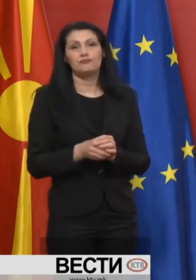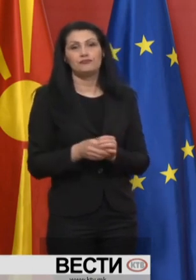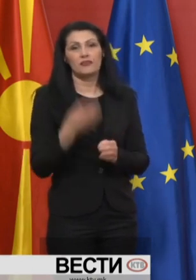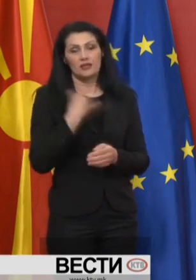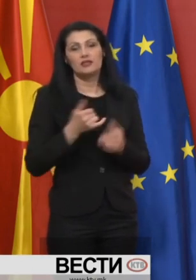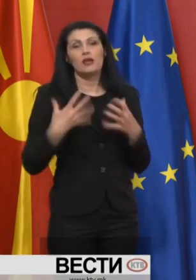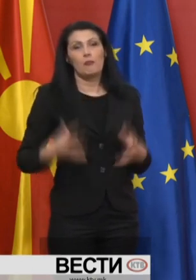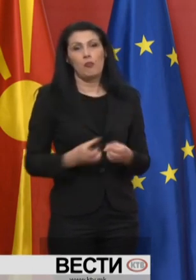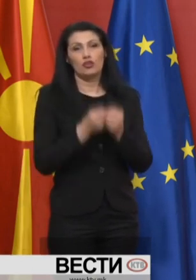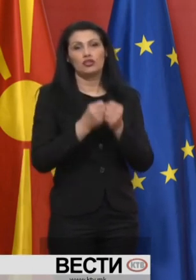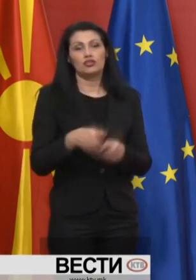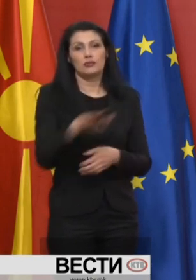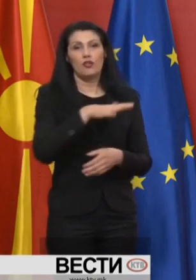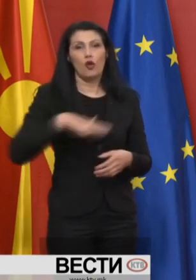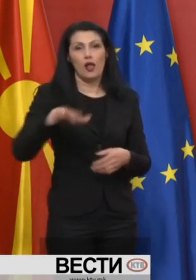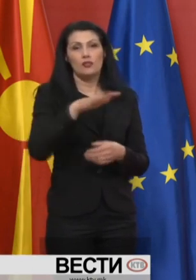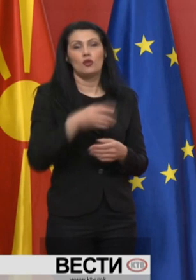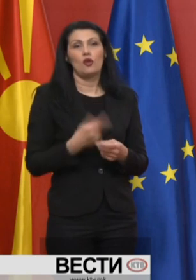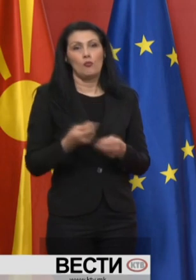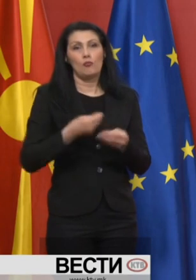ќе се поддржи локалното производство.